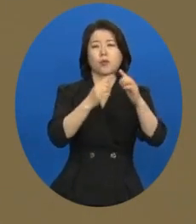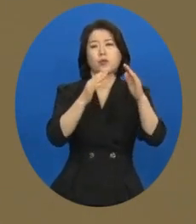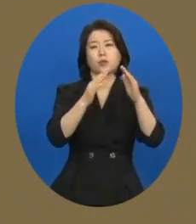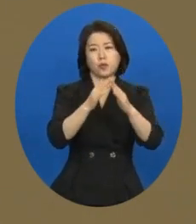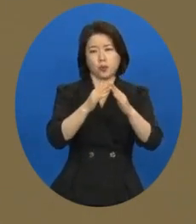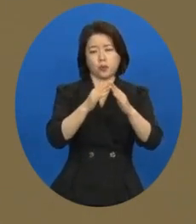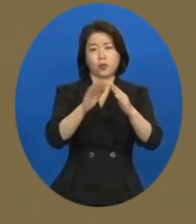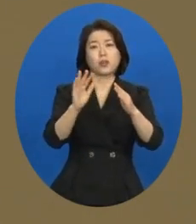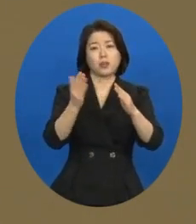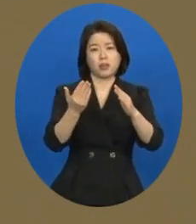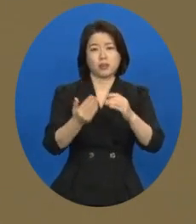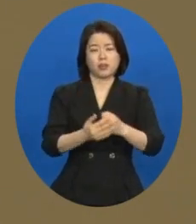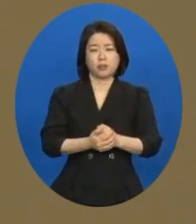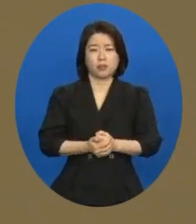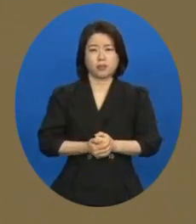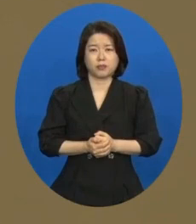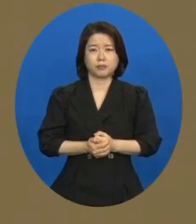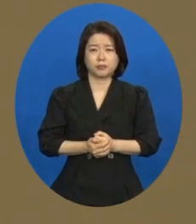교회여야 하는 것입니다.